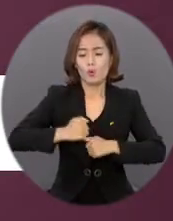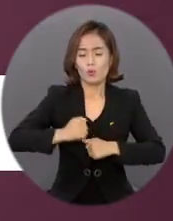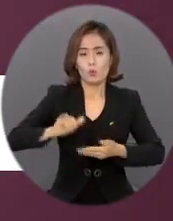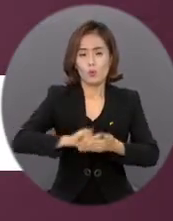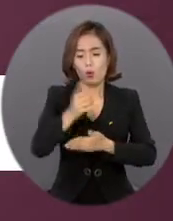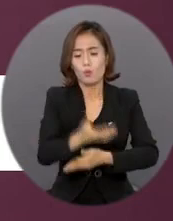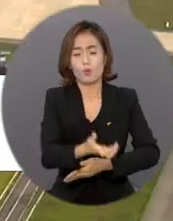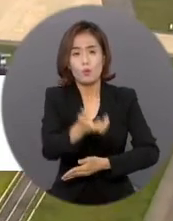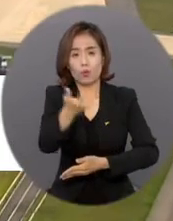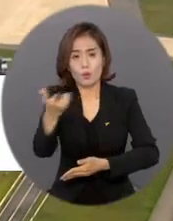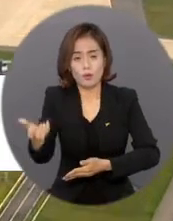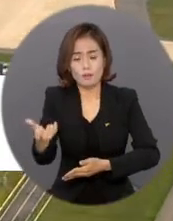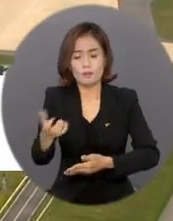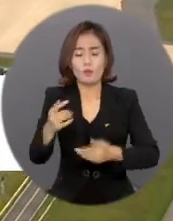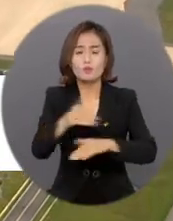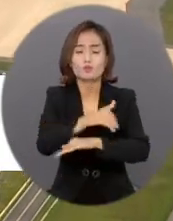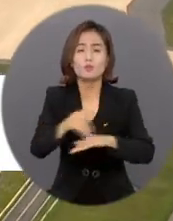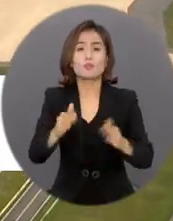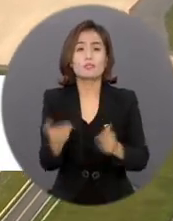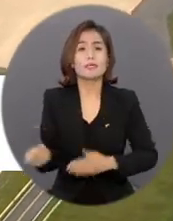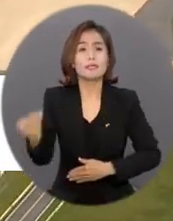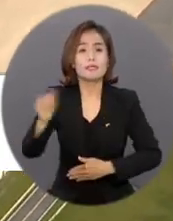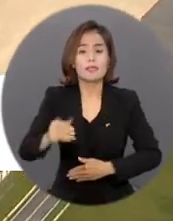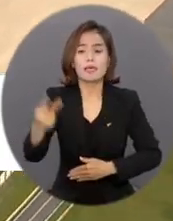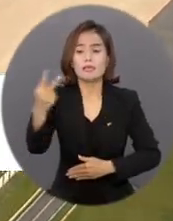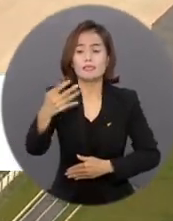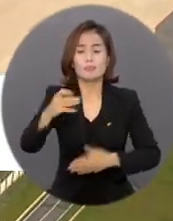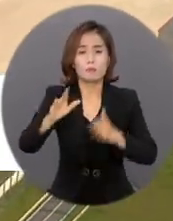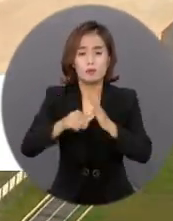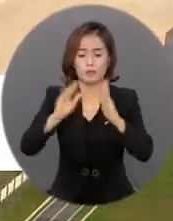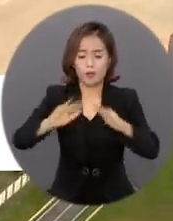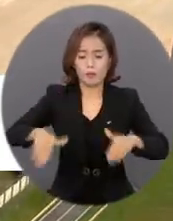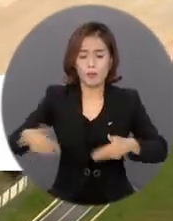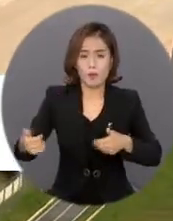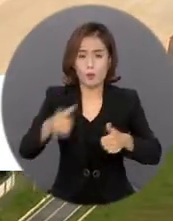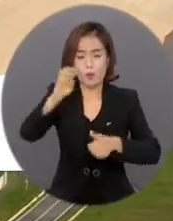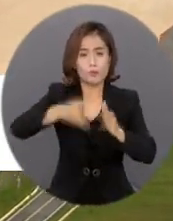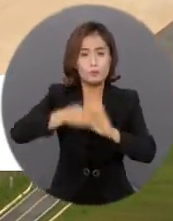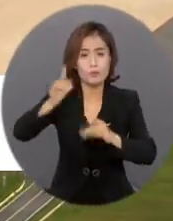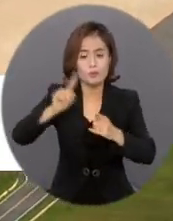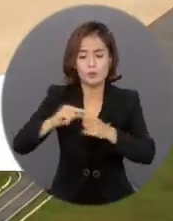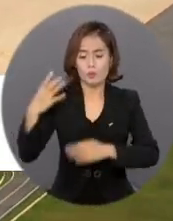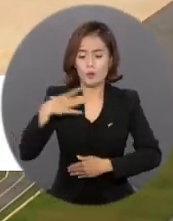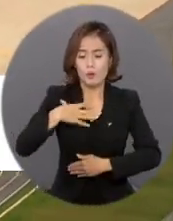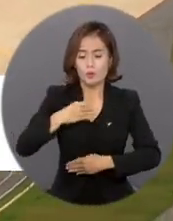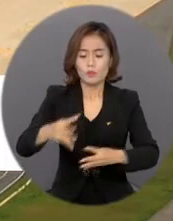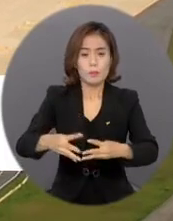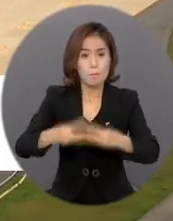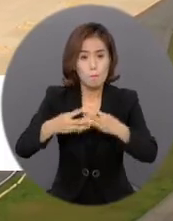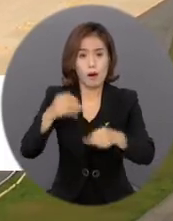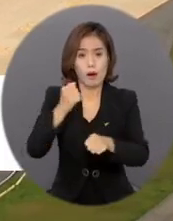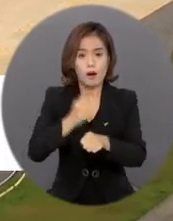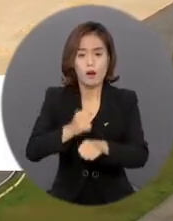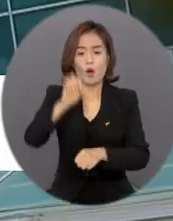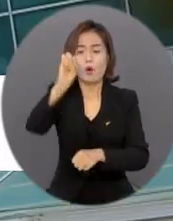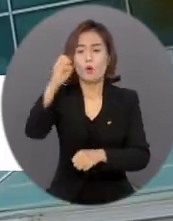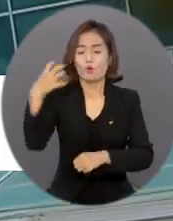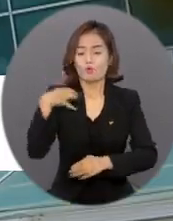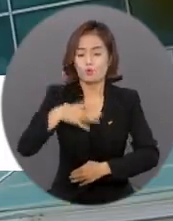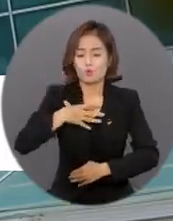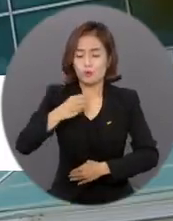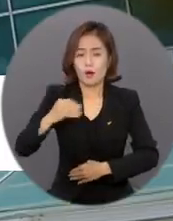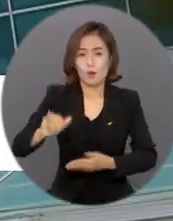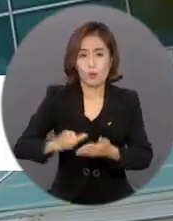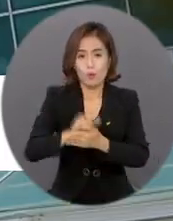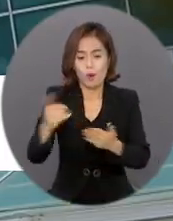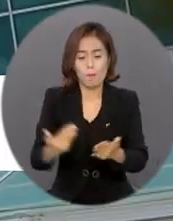연계하는 계획안을 마련하고 있는데 이는 2018년 전남도 광주시 무안군이 체결한 무안국제공항